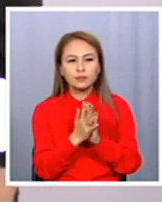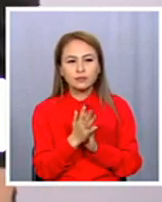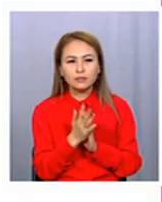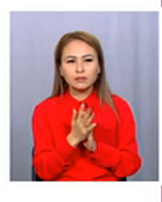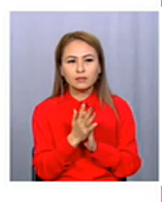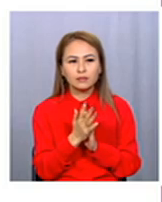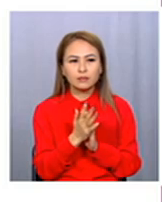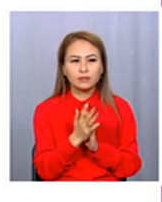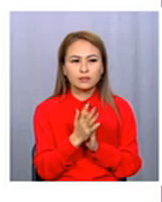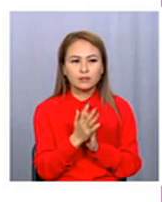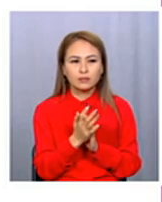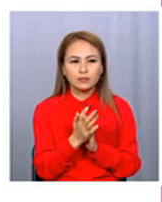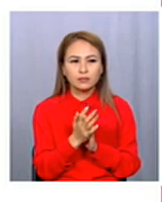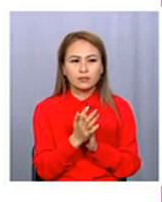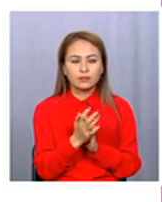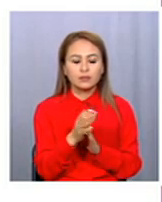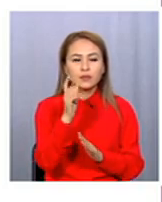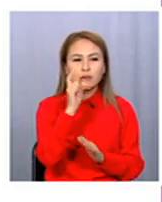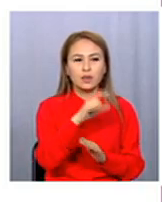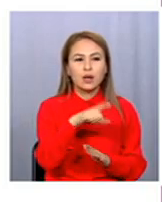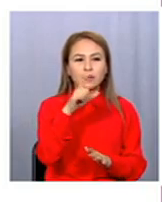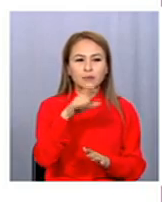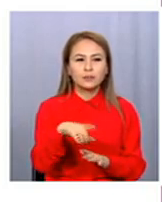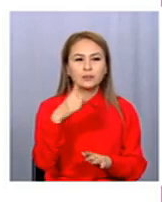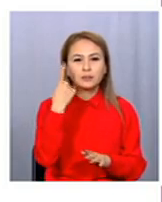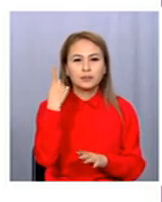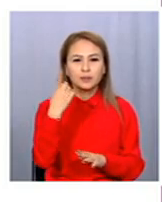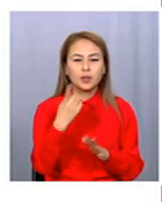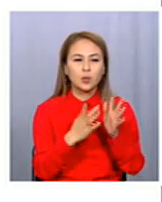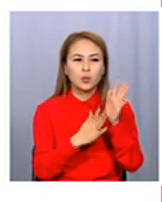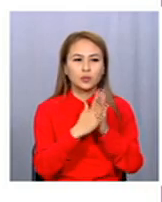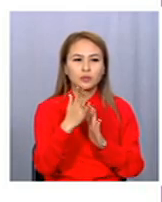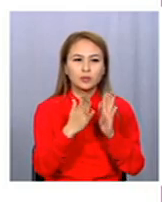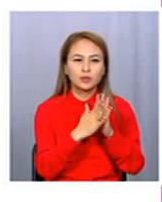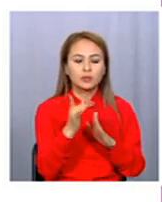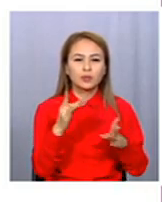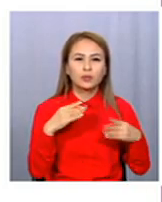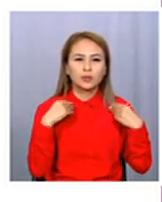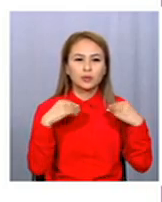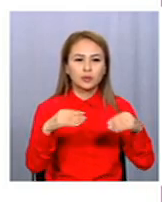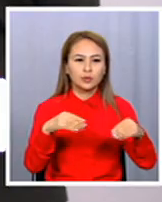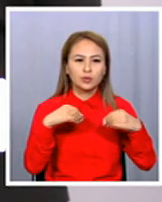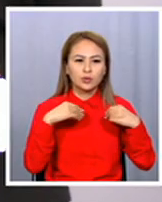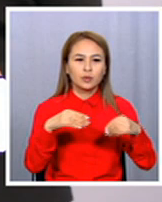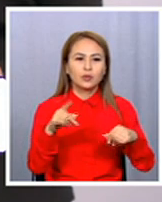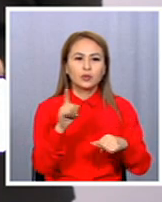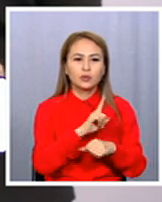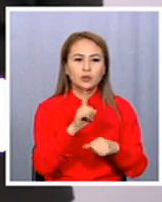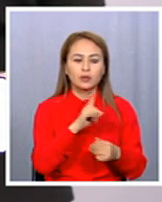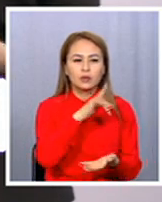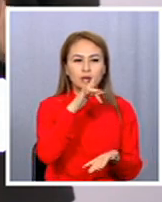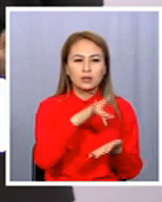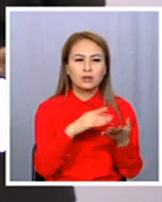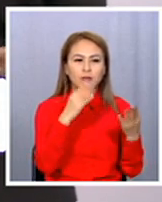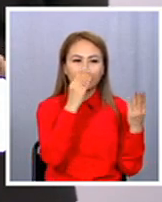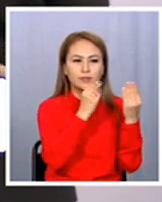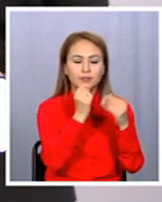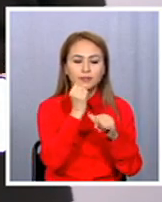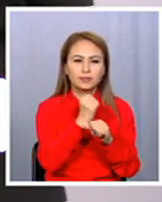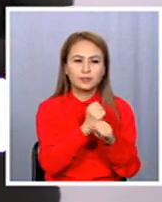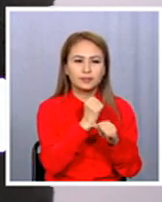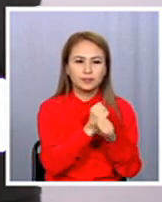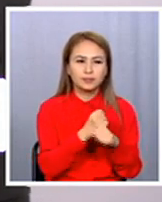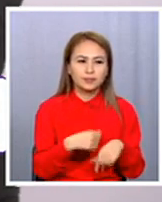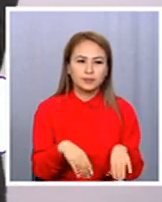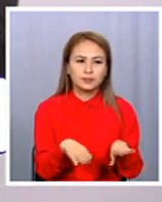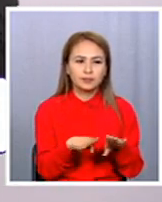қолданылады. Бірақ адамдар бір өсімдікті өсіру үшін оған жасанды орта жасайды. Немесе бір жаңа жануарды өсіру үшін